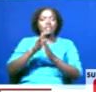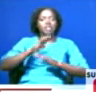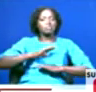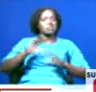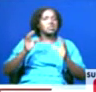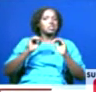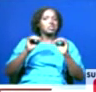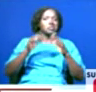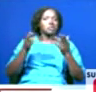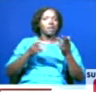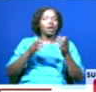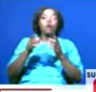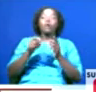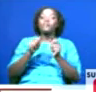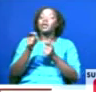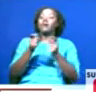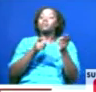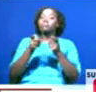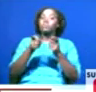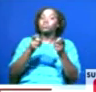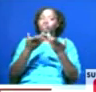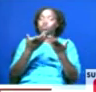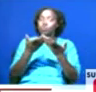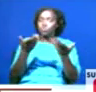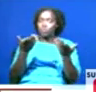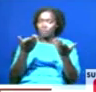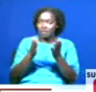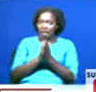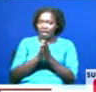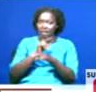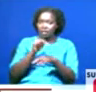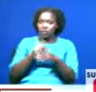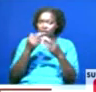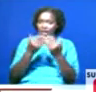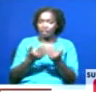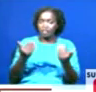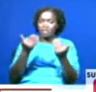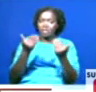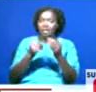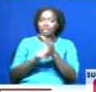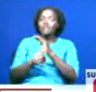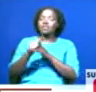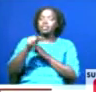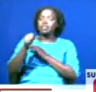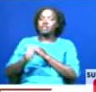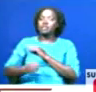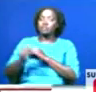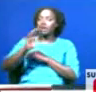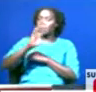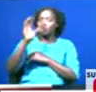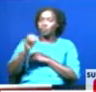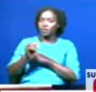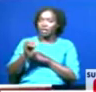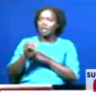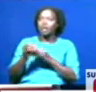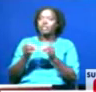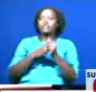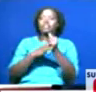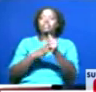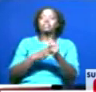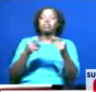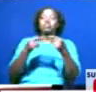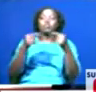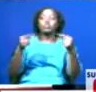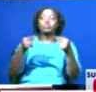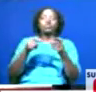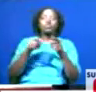utawala ulio mamlakani unavyoendeshwa masuala ya mataifa hayo. Nchini Afrika Kusini, kiongozi wa upinzani Julius Malema